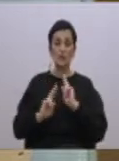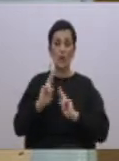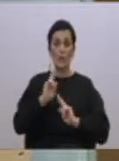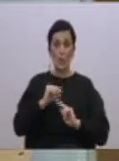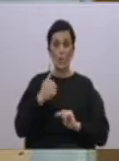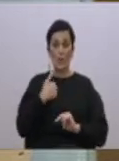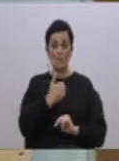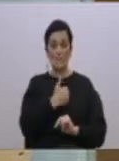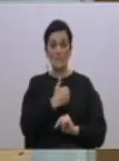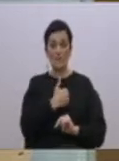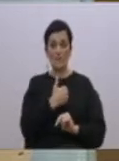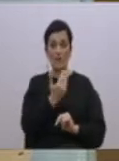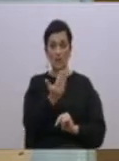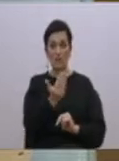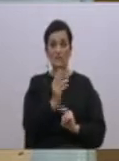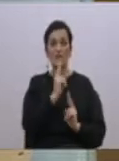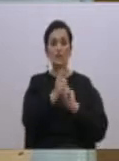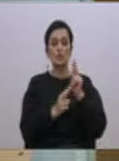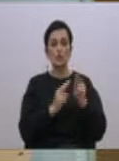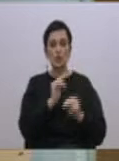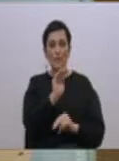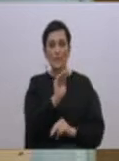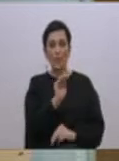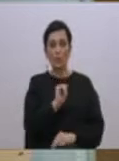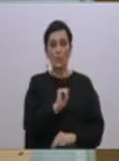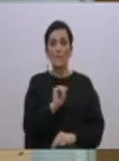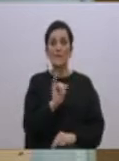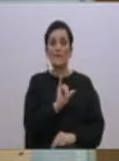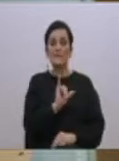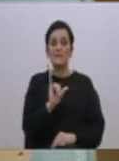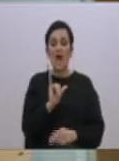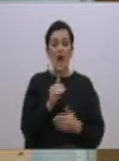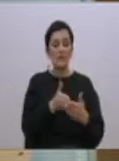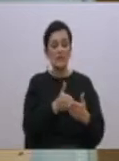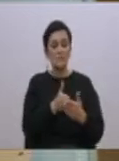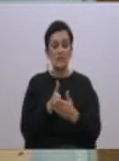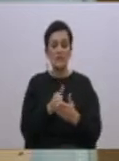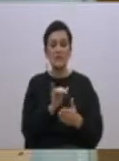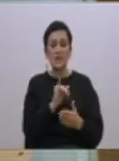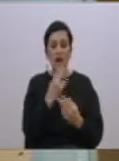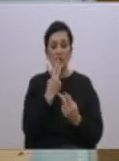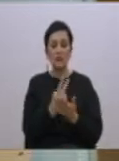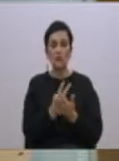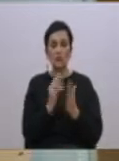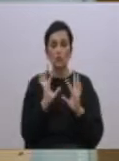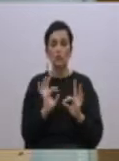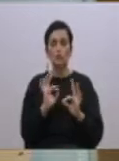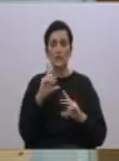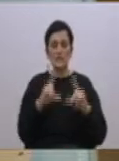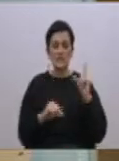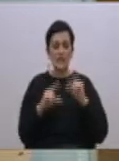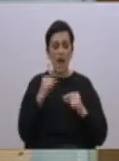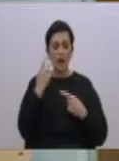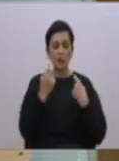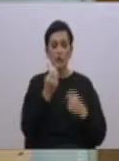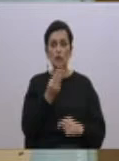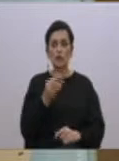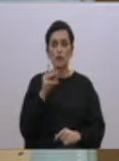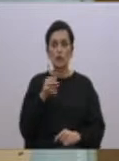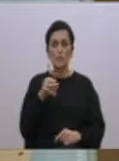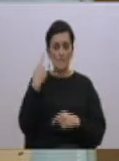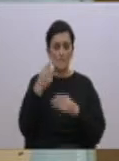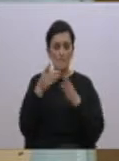e sminda, tu când ce mom civlez. A sad mi a culion, dar rogor mi va culion, zus, toate spui cu monațe, și și mă